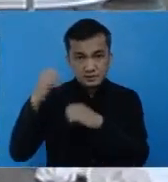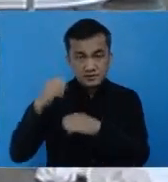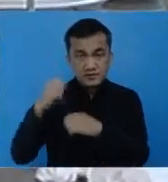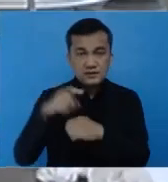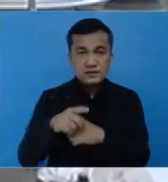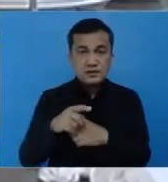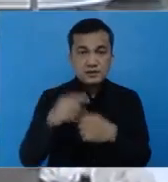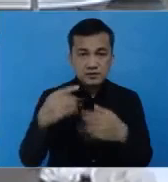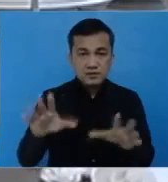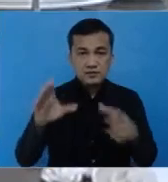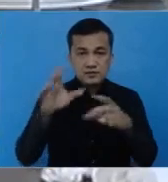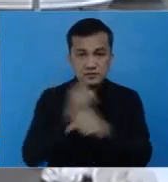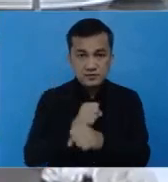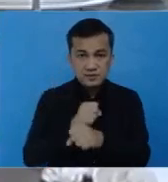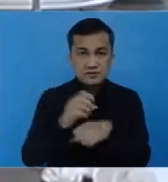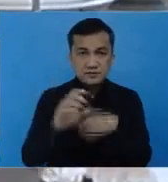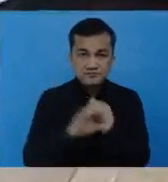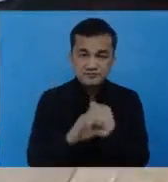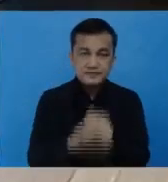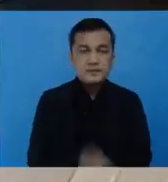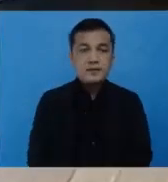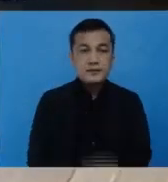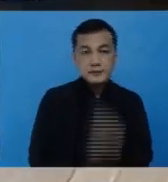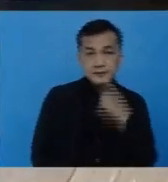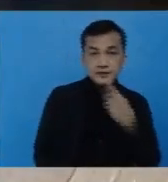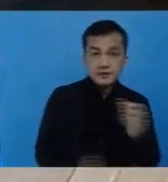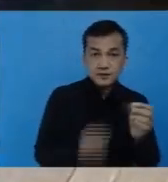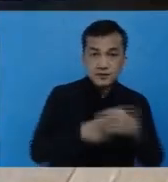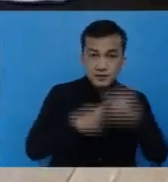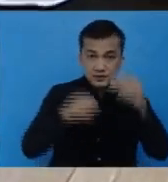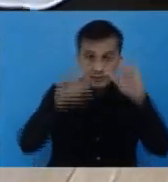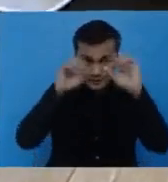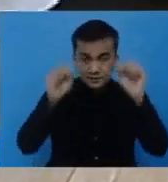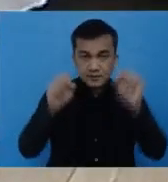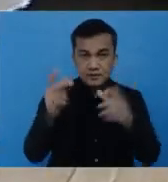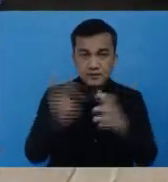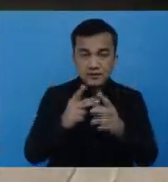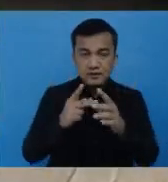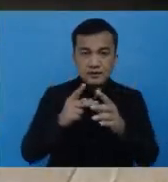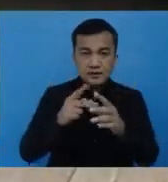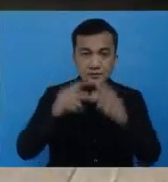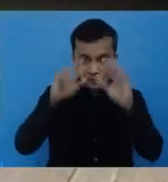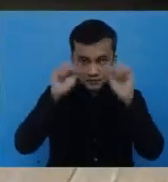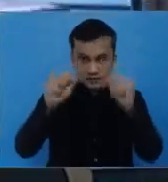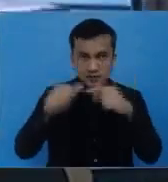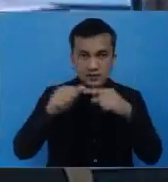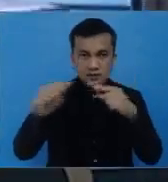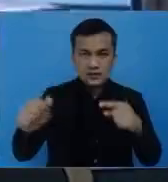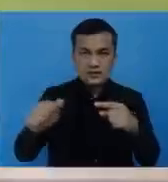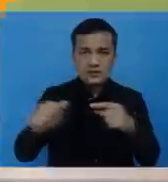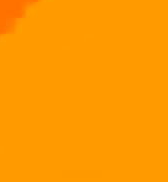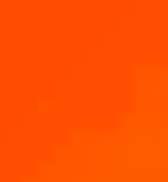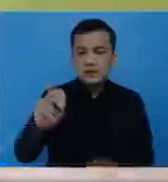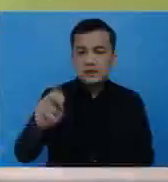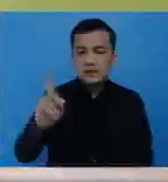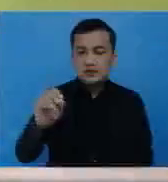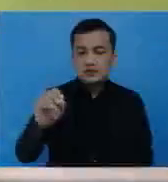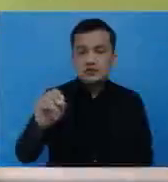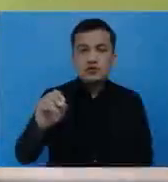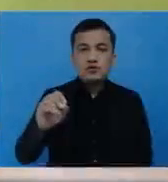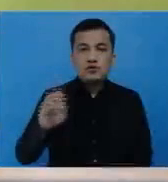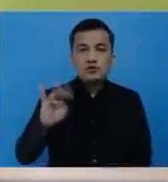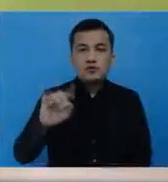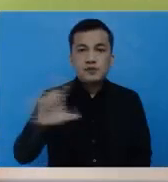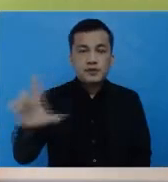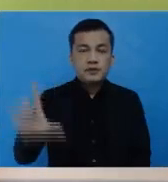contractualization. Sabi naman ng palasyo, prioridad pa rin ng Pangulo na maipasa ang anti-endo bill. Hindi na po na-mention